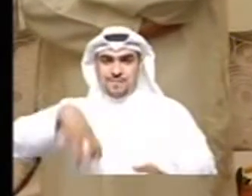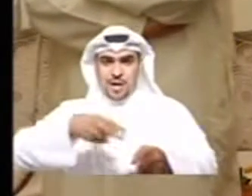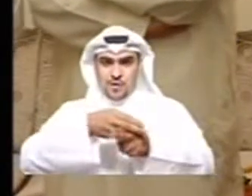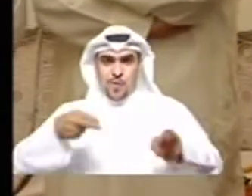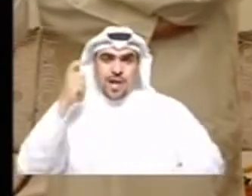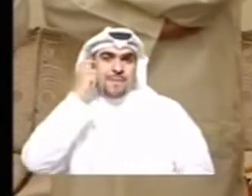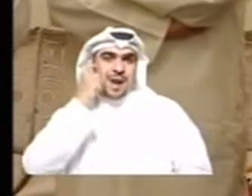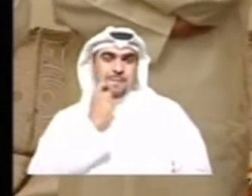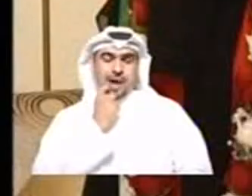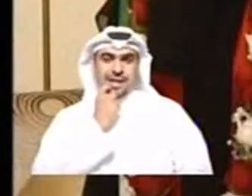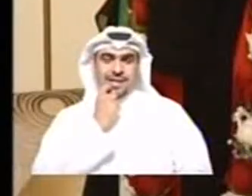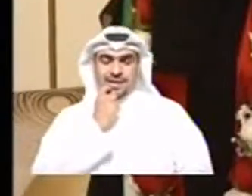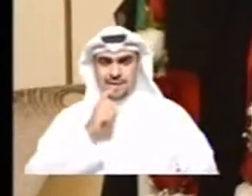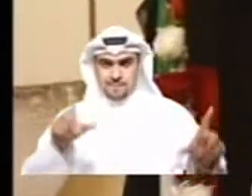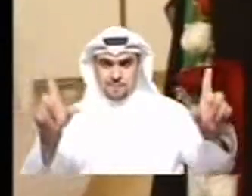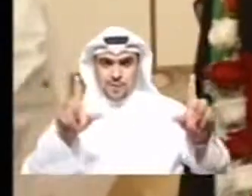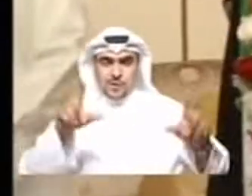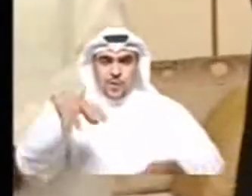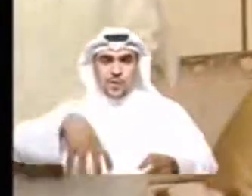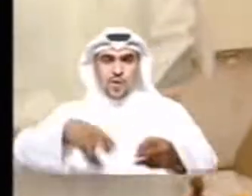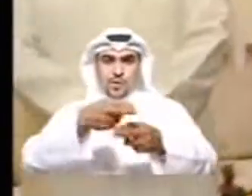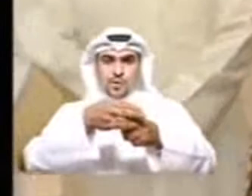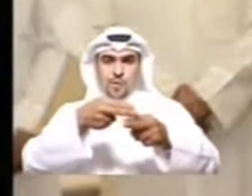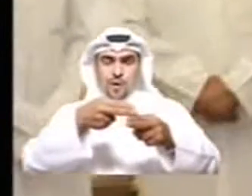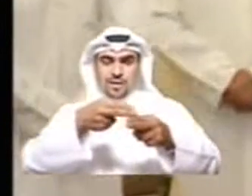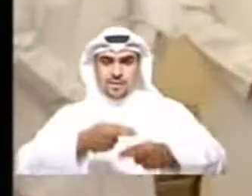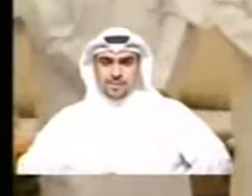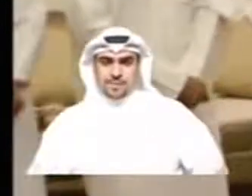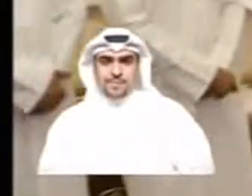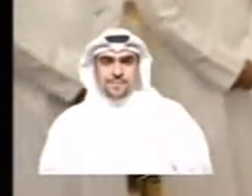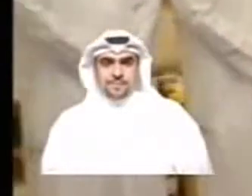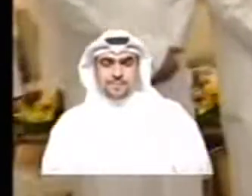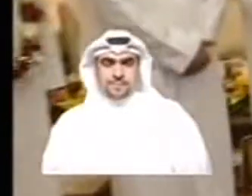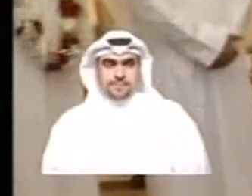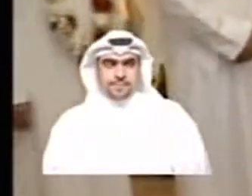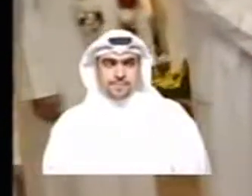المكتوم. وعلي الحويدر، تلفزيون دولة الكويت.